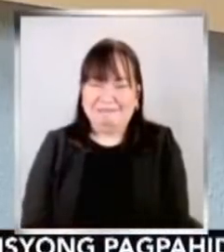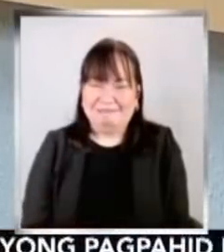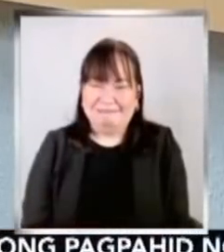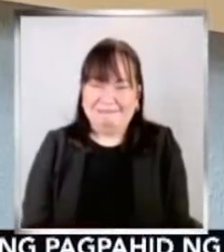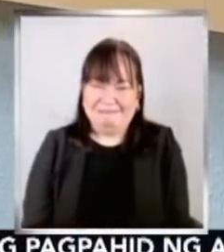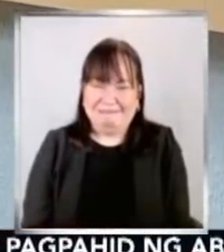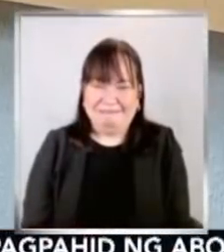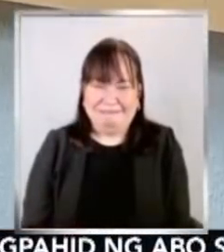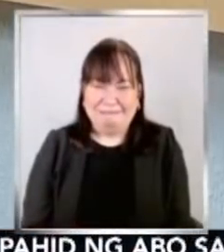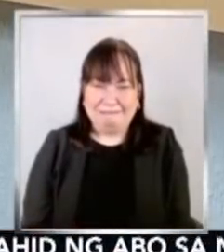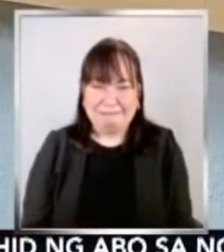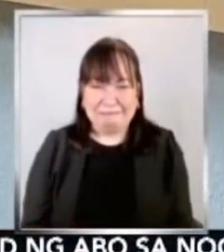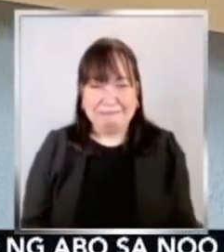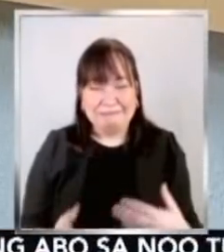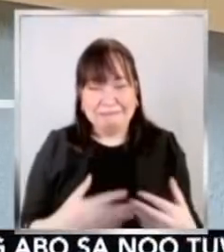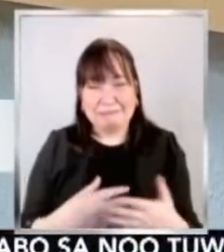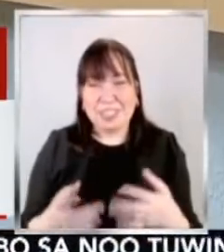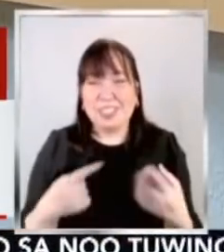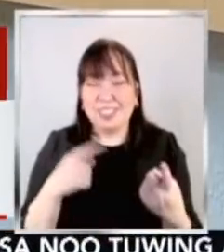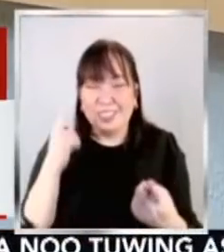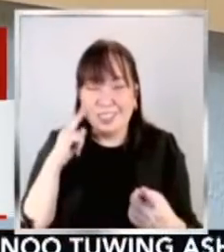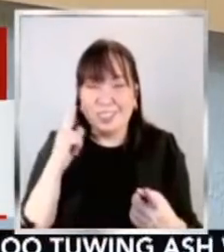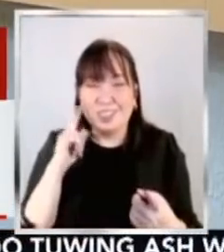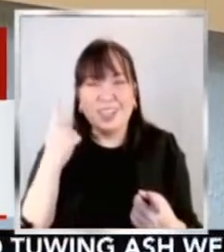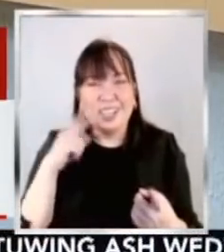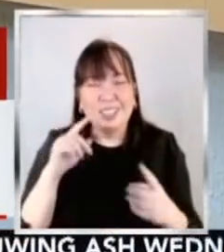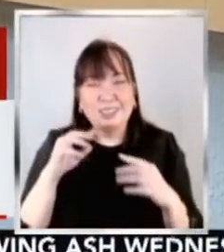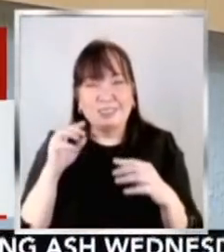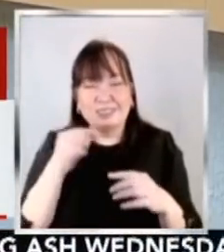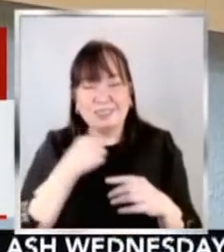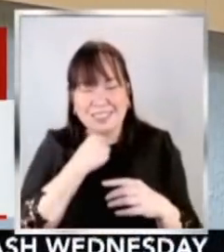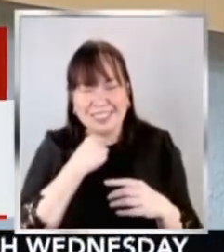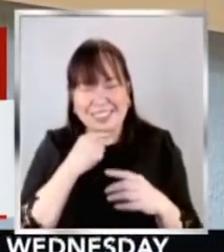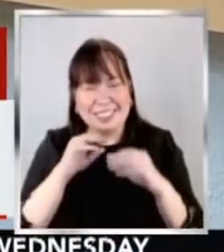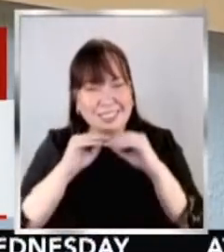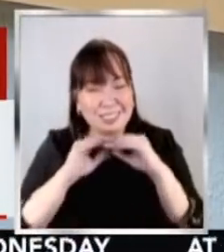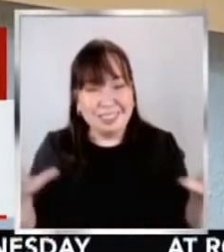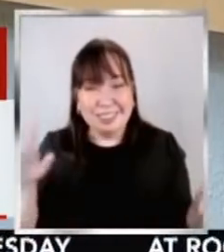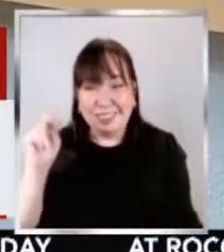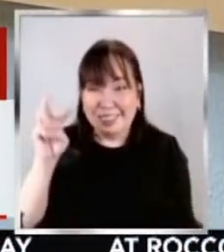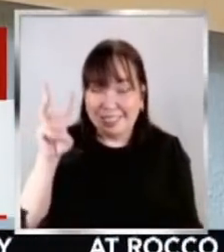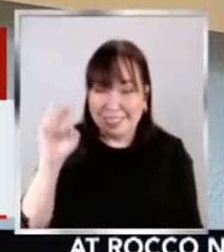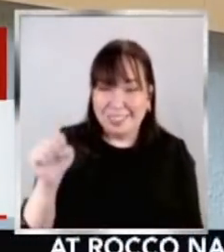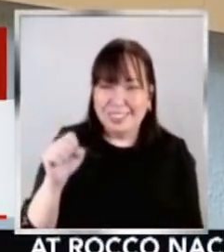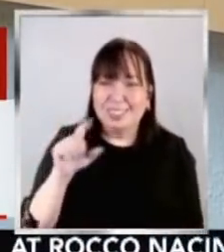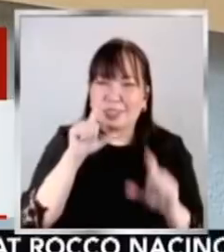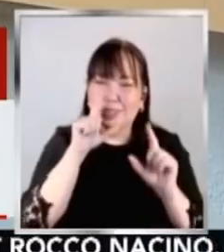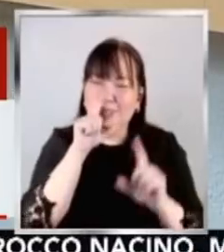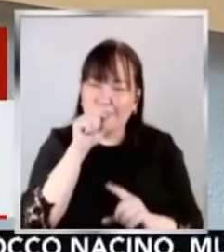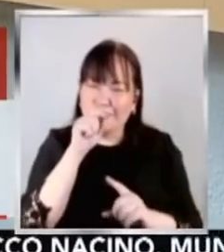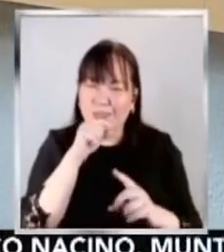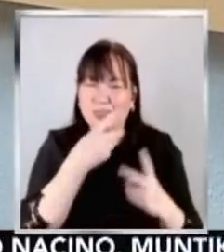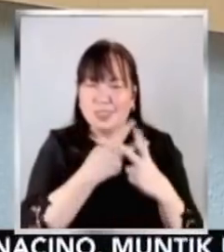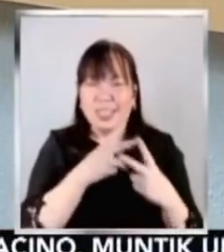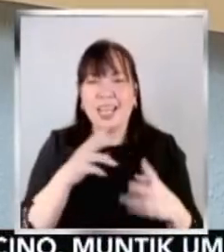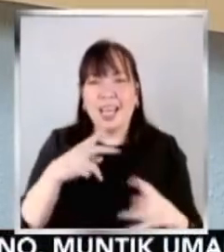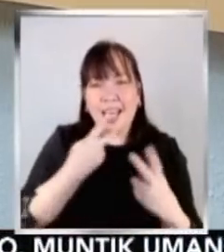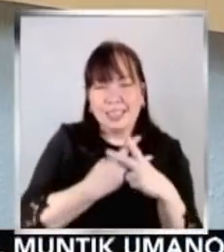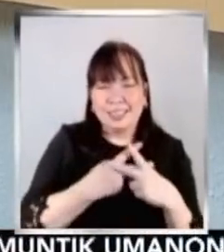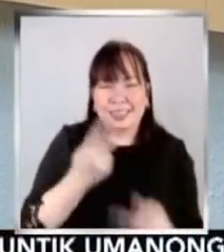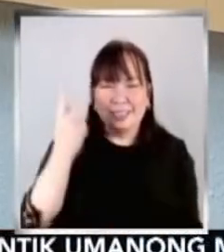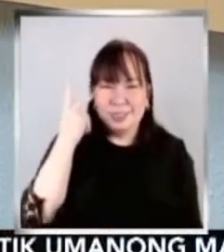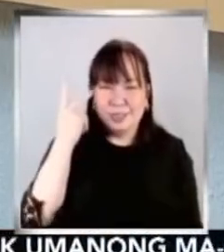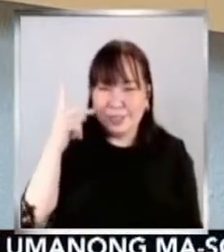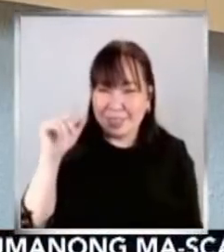Samantala, para malaman ang trivia sa likod ng viral na balita, i-tweet o i-comment lang, hashtag Kuya Kim, ano na? Laging